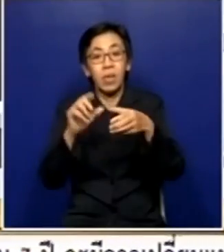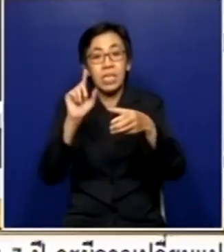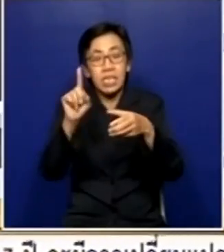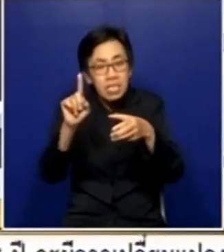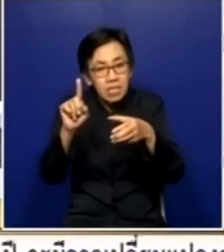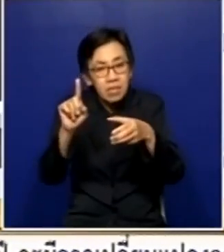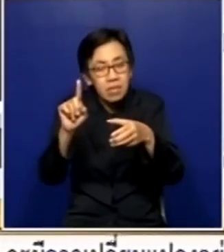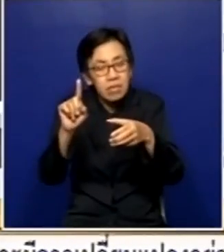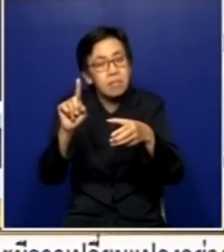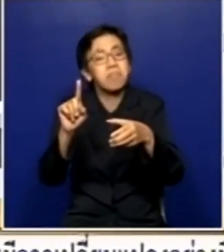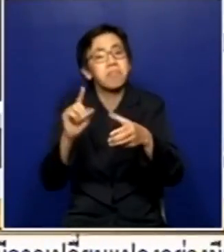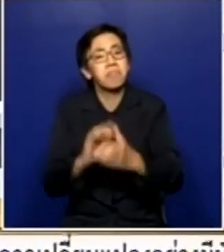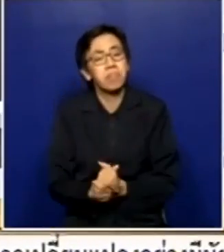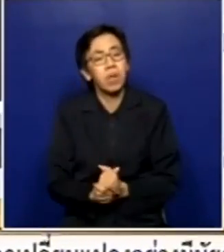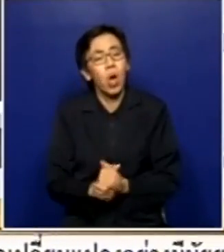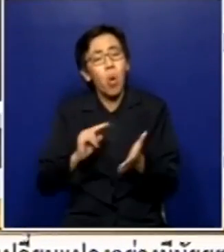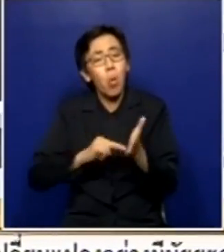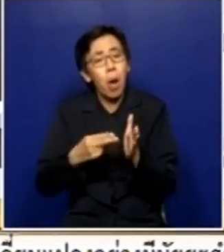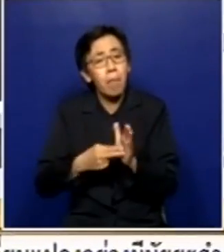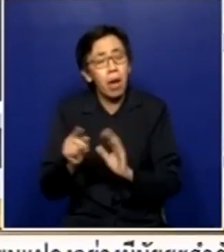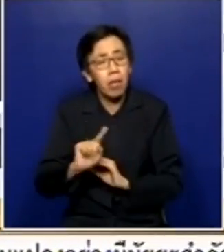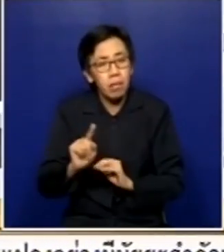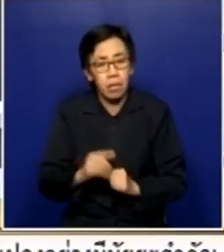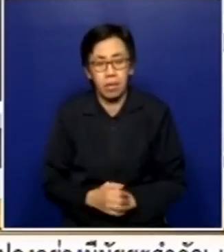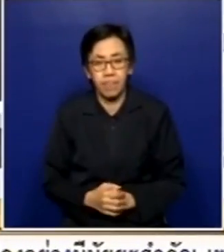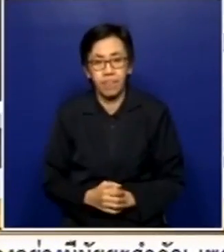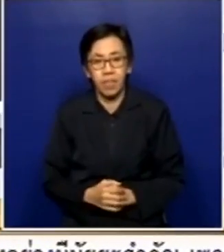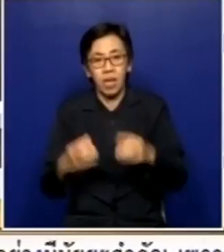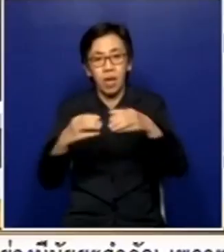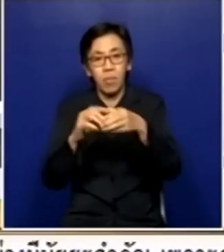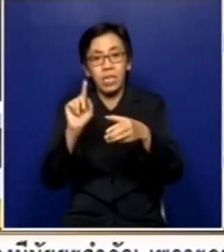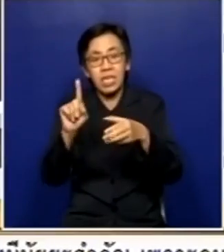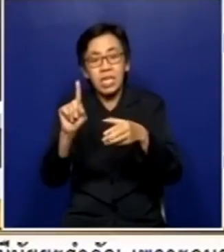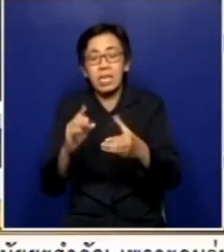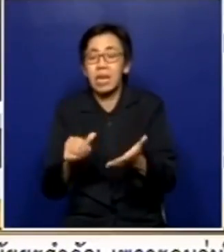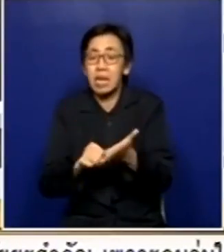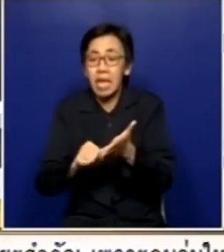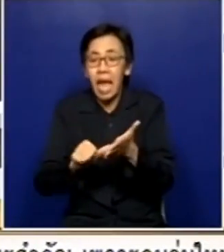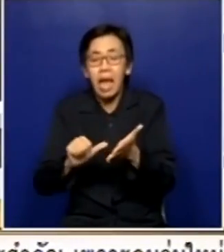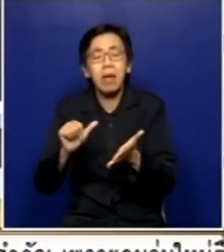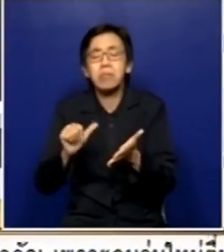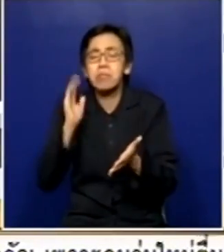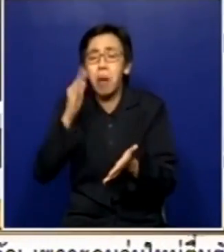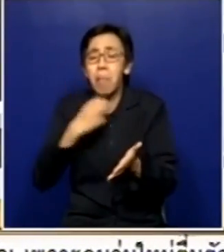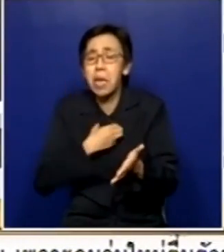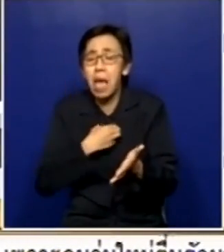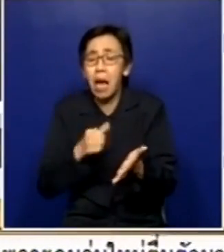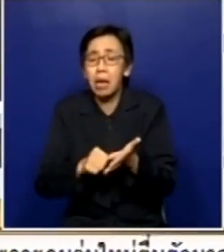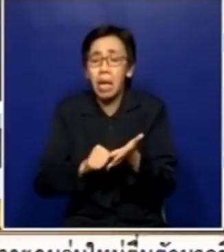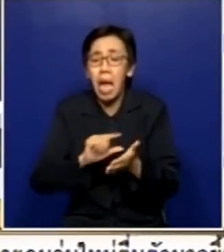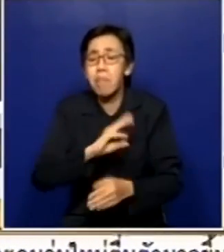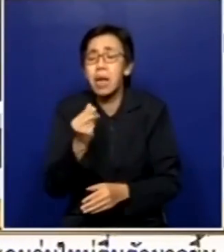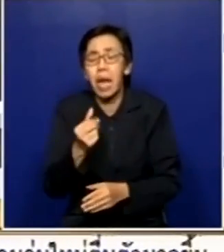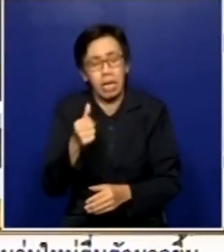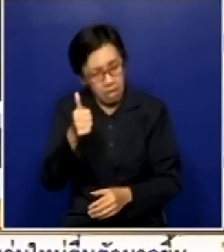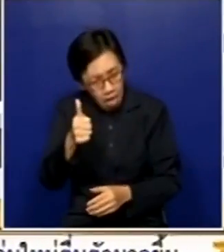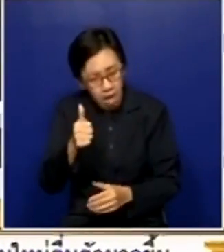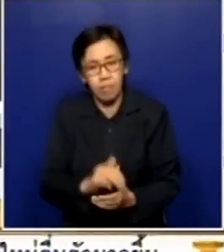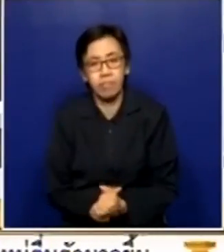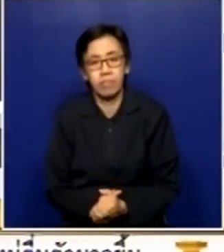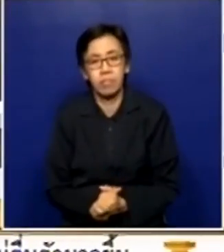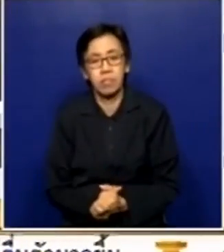ใส่กลอนนี่หมายความว่าไงครับจะเข้าบ้านเมื่อไหร่ก็ได้ก็จะแก้ไขเมื่อไหร่ก็ได้